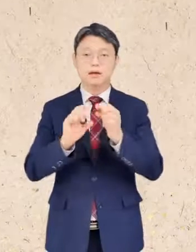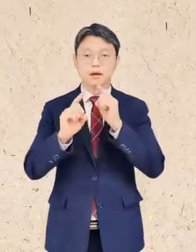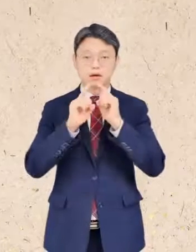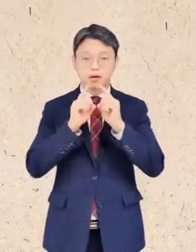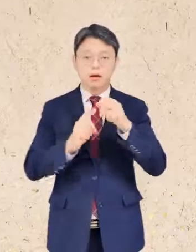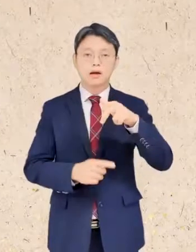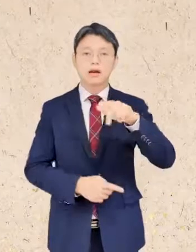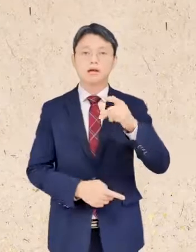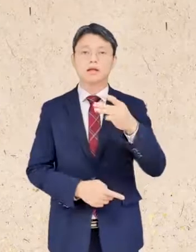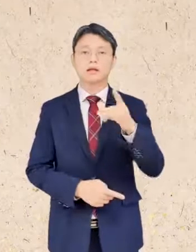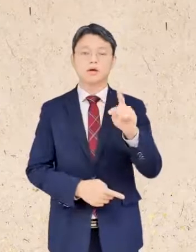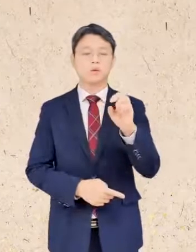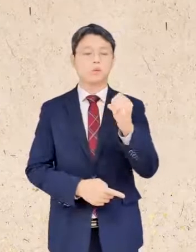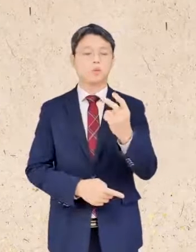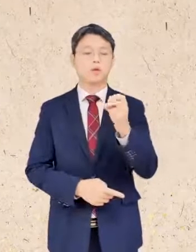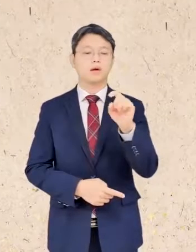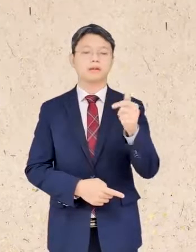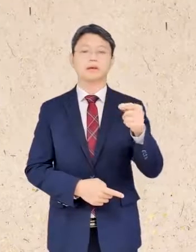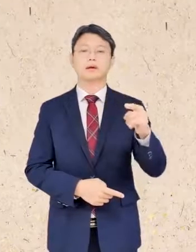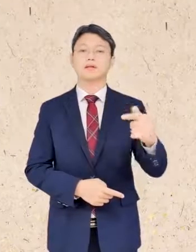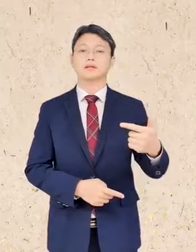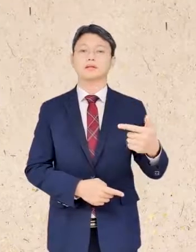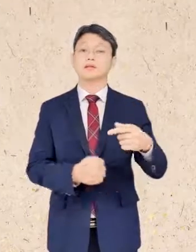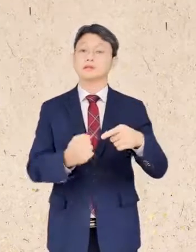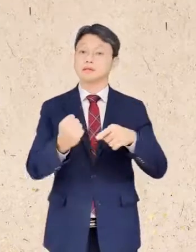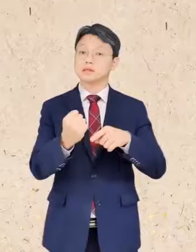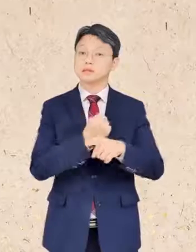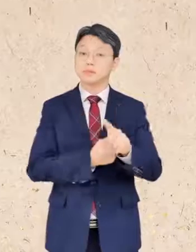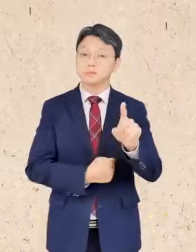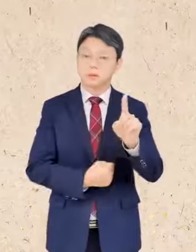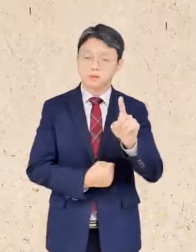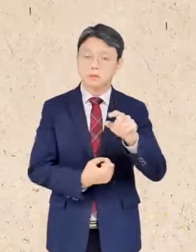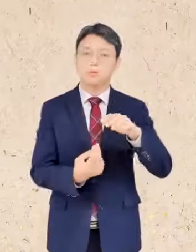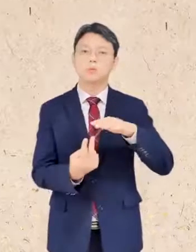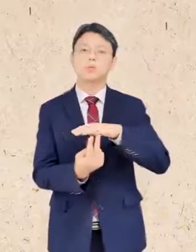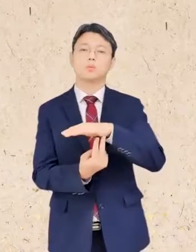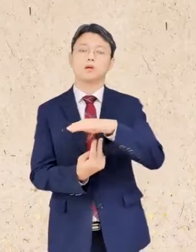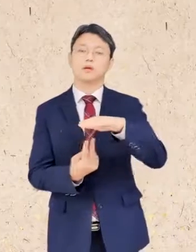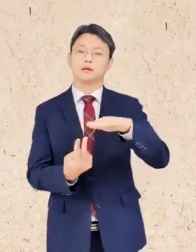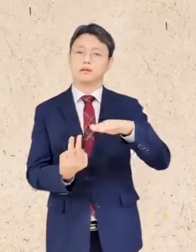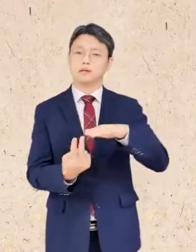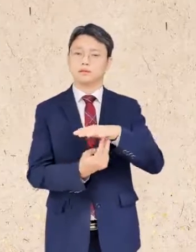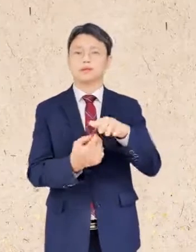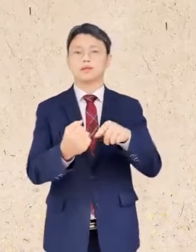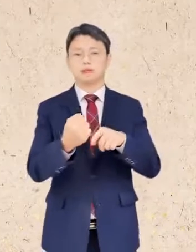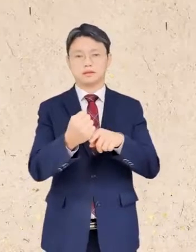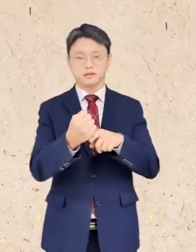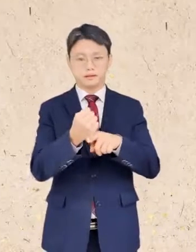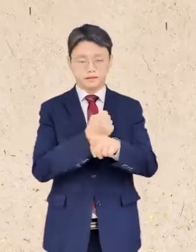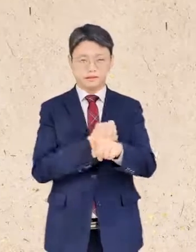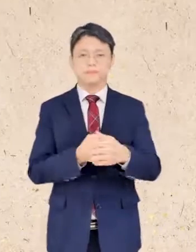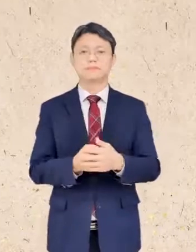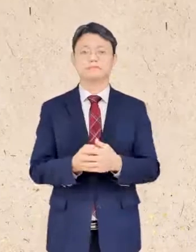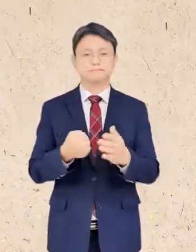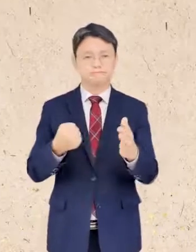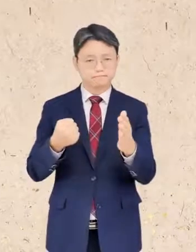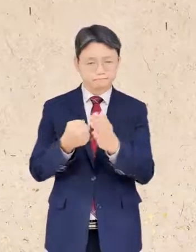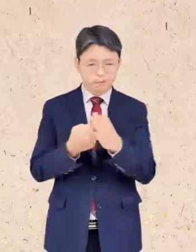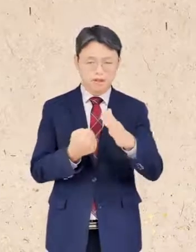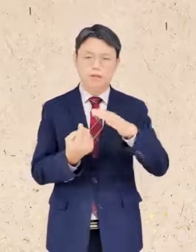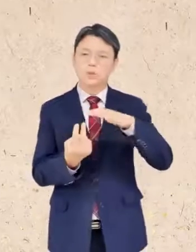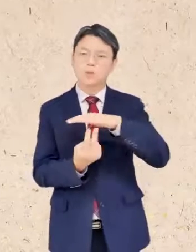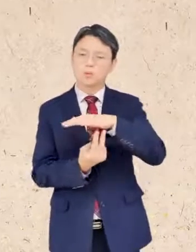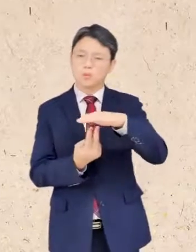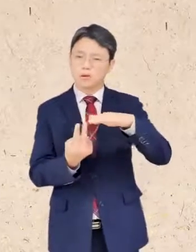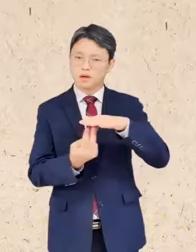기록된 요한복음의 제목 카타 요한넨, 그 뜻을 번역하면 요한에 의한이라는 뜻으로 해석할 수 있을